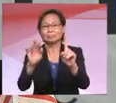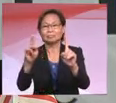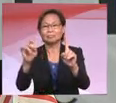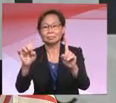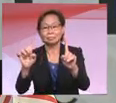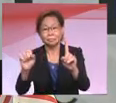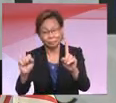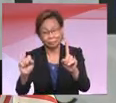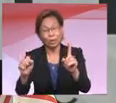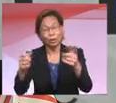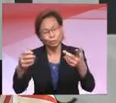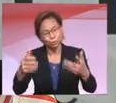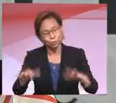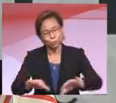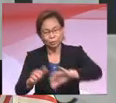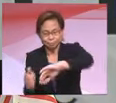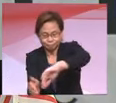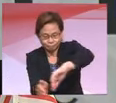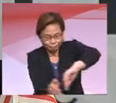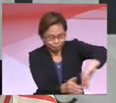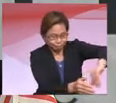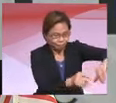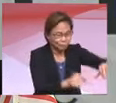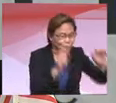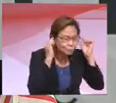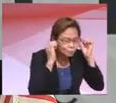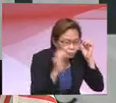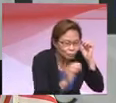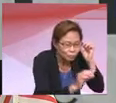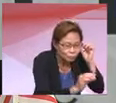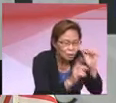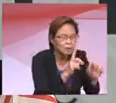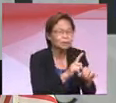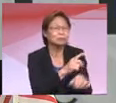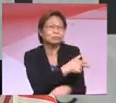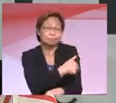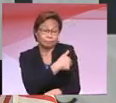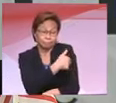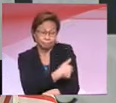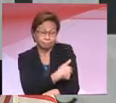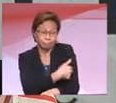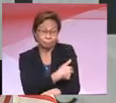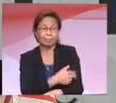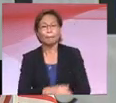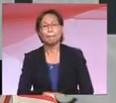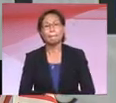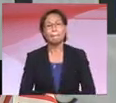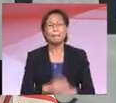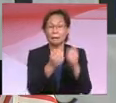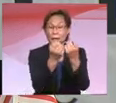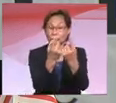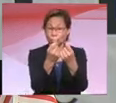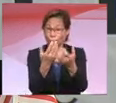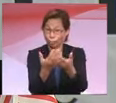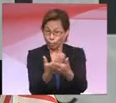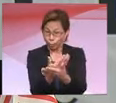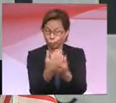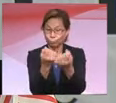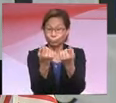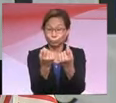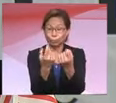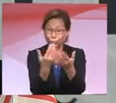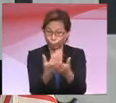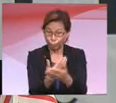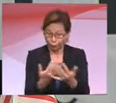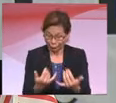kes dan mereka telah diasingkan dan diberi rawatan di hospital. Ingin dimaklumkan, daripada 11 kes baru yang dilaporkan hari